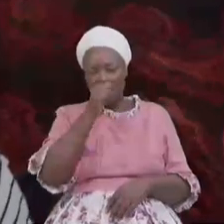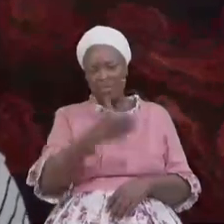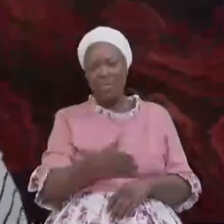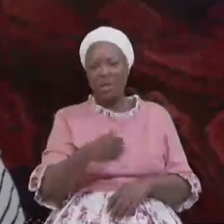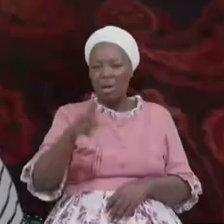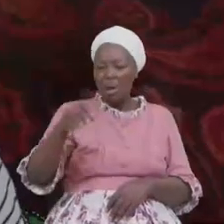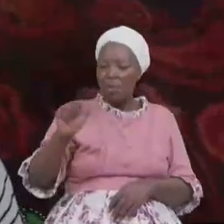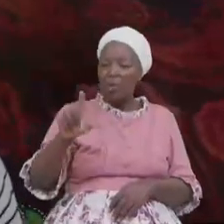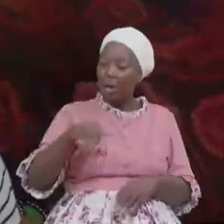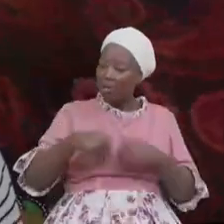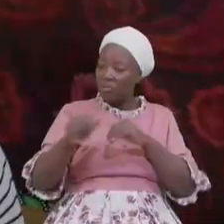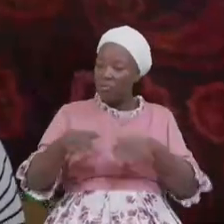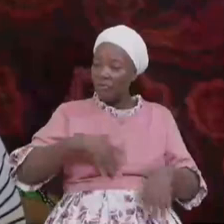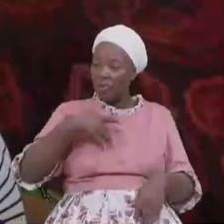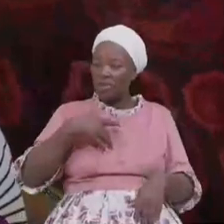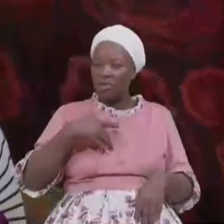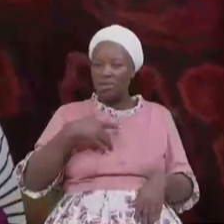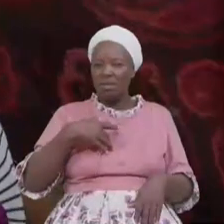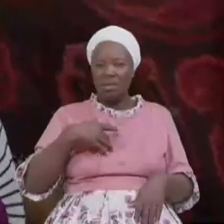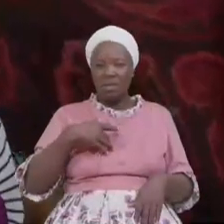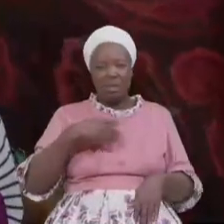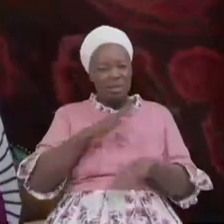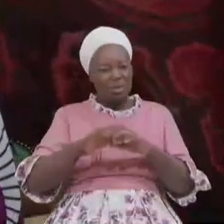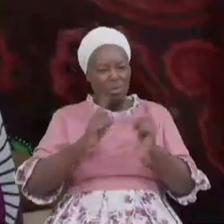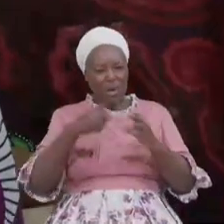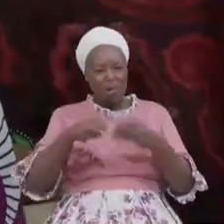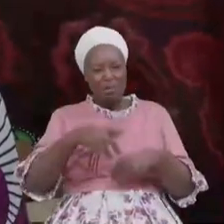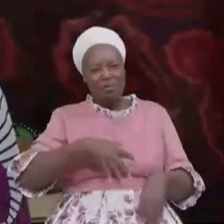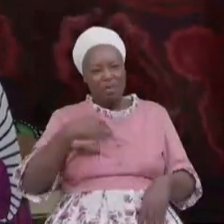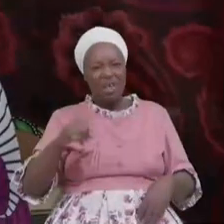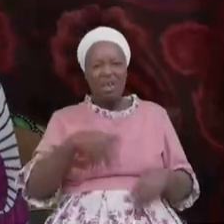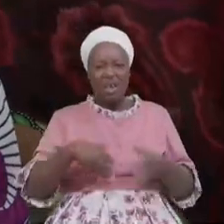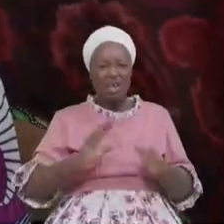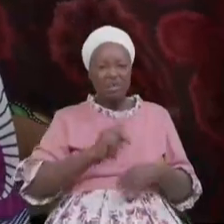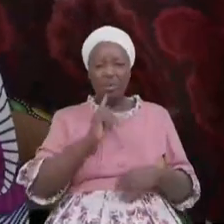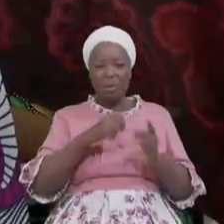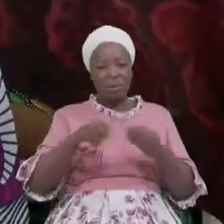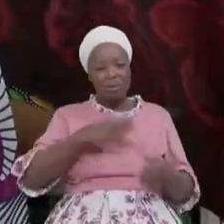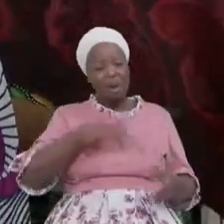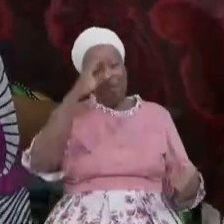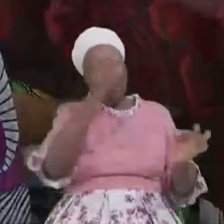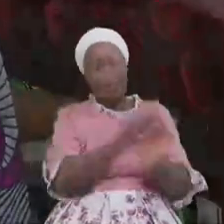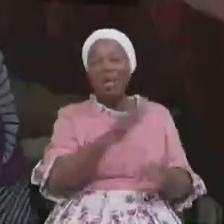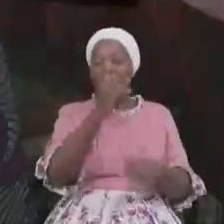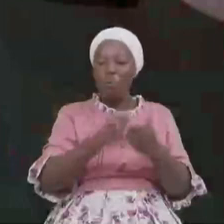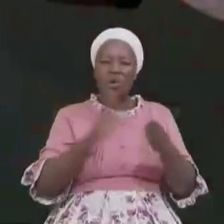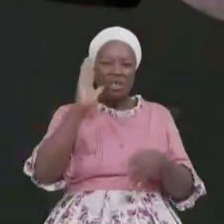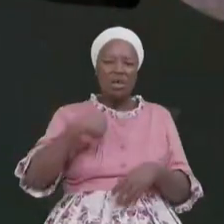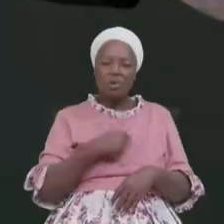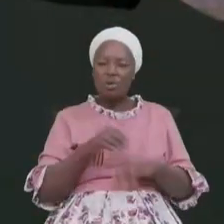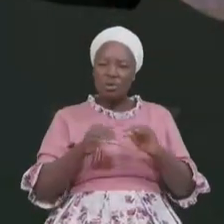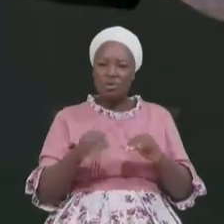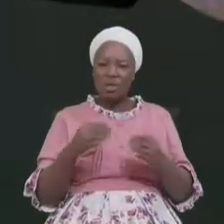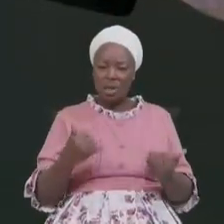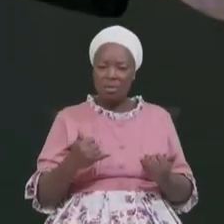tu te sens? Ne parle pas de ce que je sens. Parlons de ma foi. Que ferons-nous maintenant? Nous allons chanter.